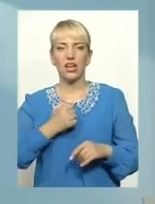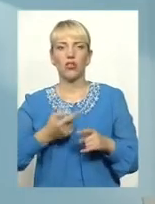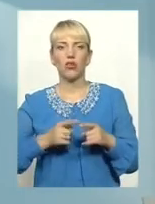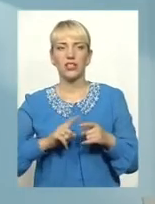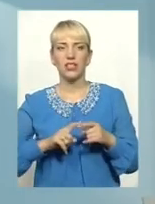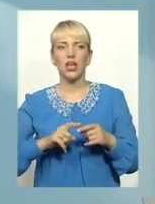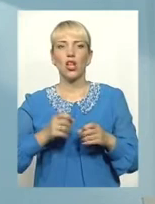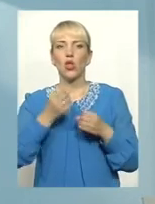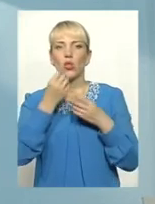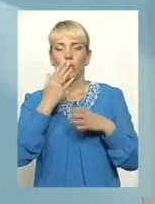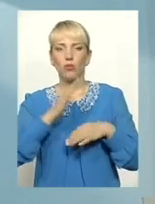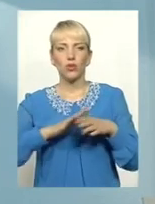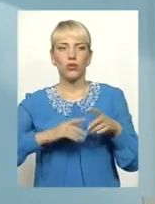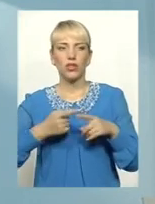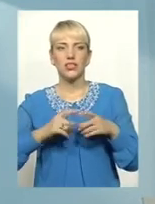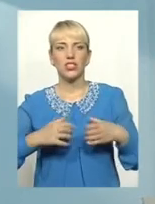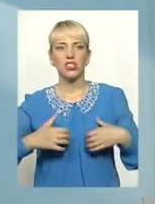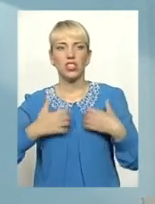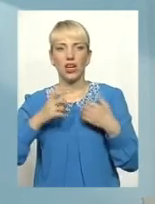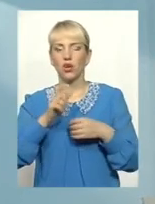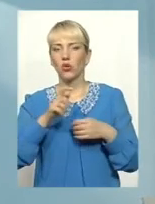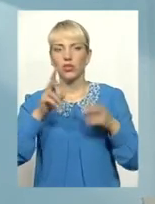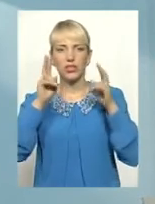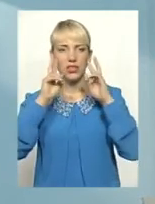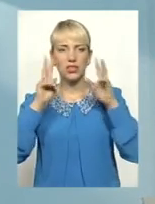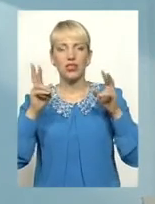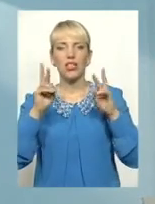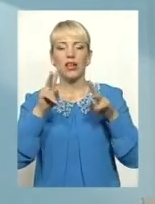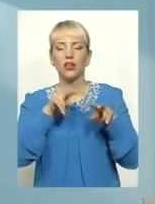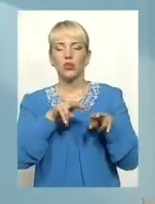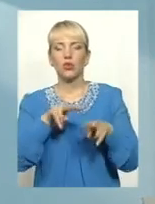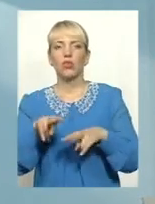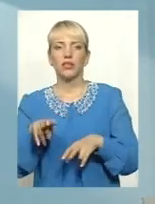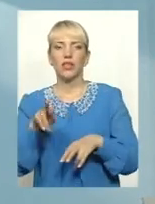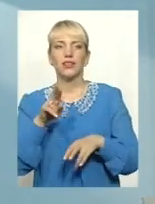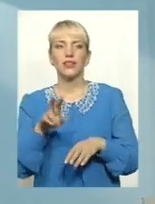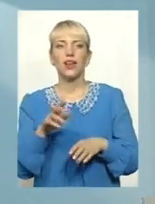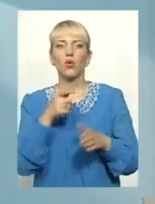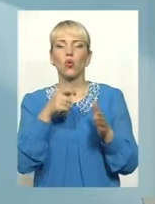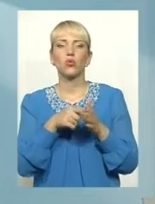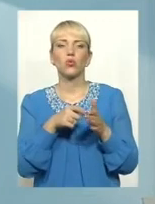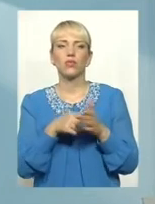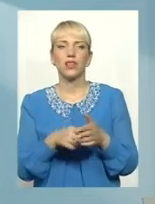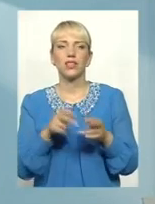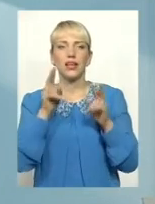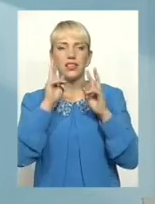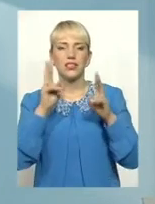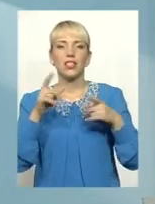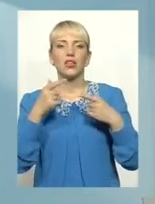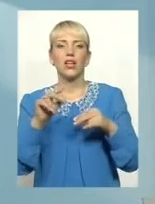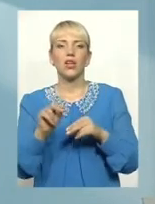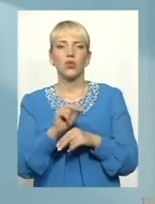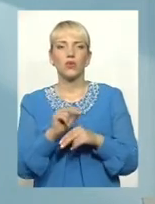«добрі руки» – це жах. Люди не знають, як доглядати, не знають, як годувати, не знають, де лікувати,